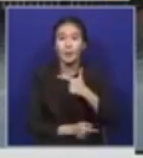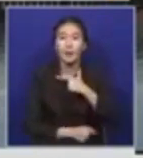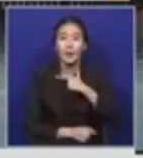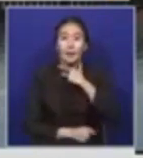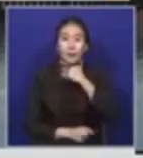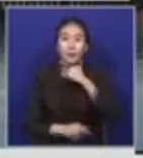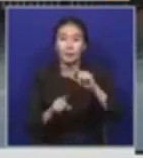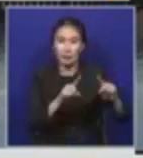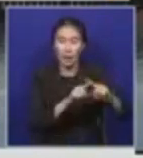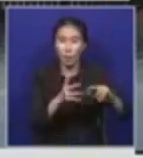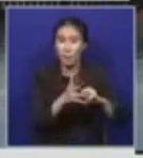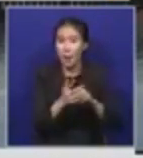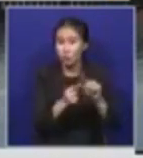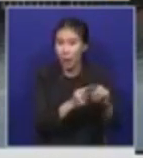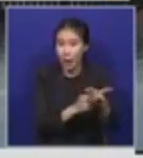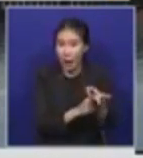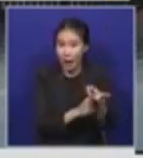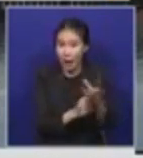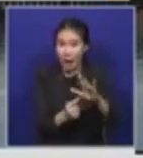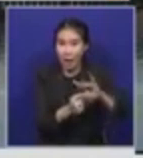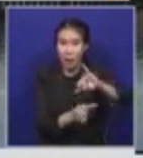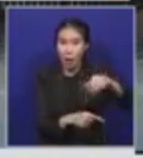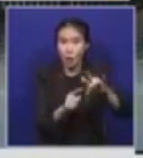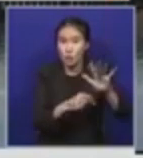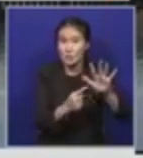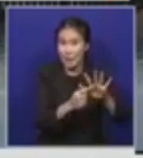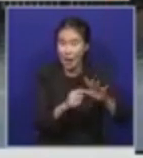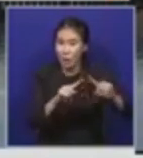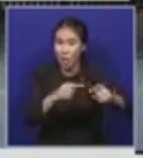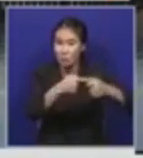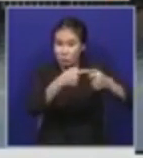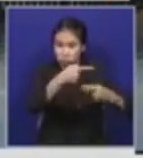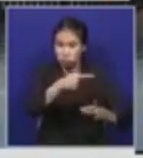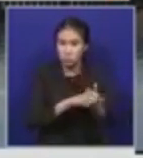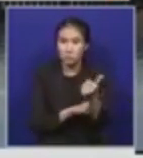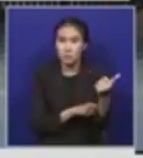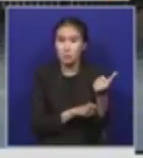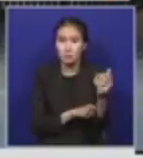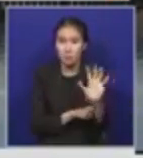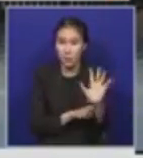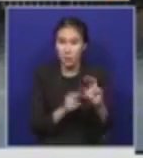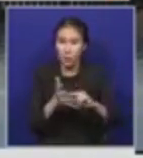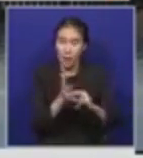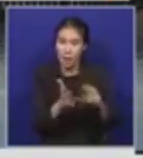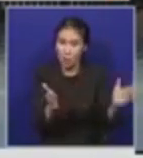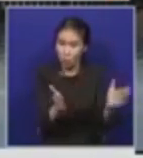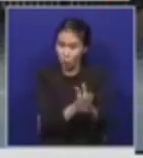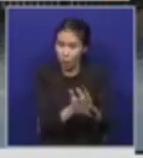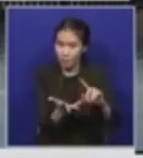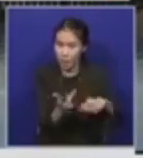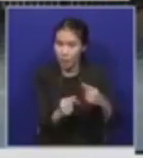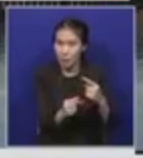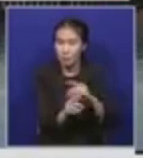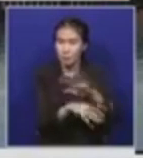สายพันธุ์ข้าวเจ้านะครับท่านประธานครับเรายังไม่รวมถึงสายพันธุ์อื่นๆนะครับรวมๆแล้วเนี่ยสายพันธุ์ข้า